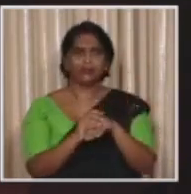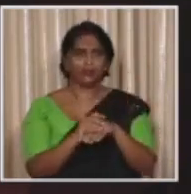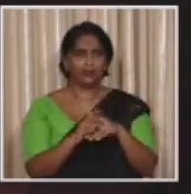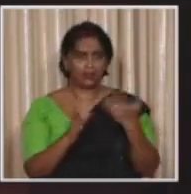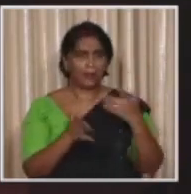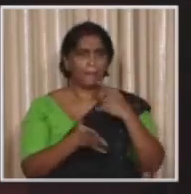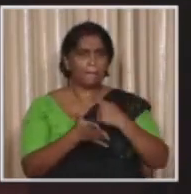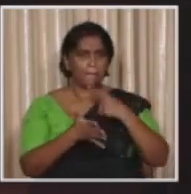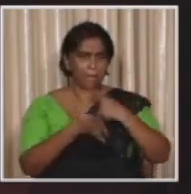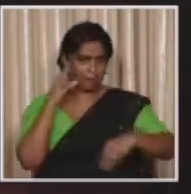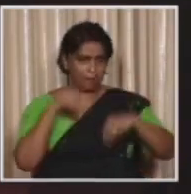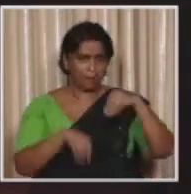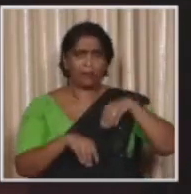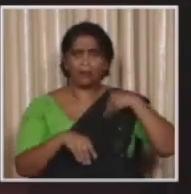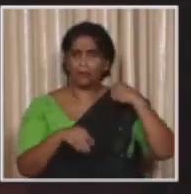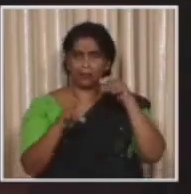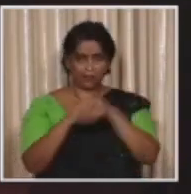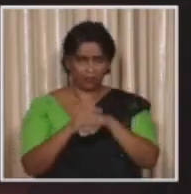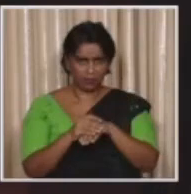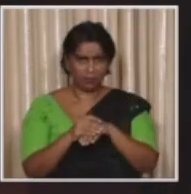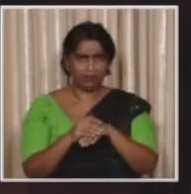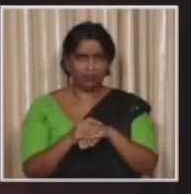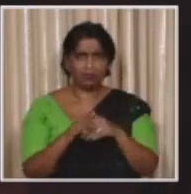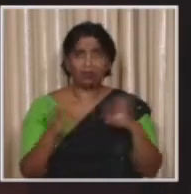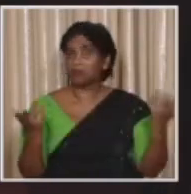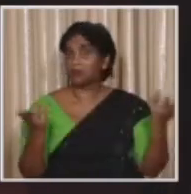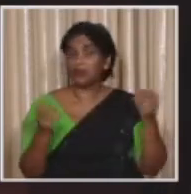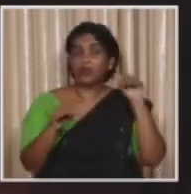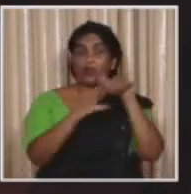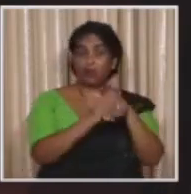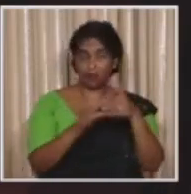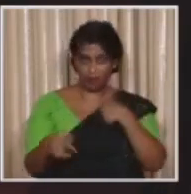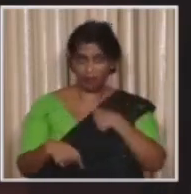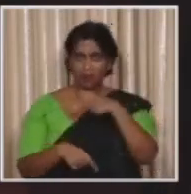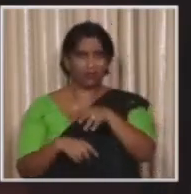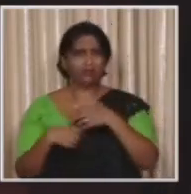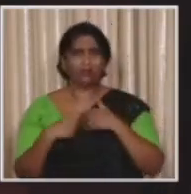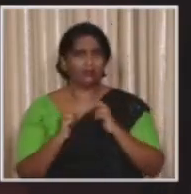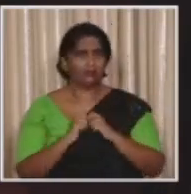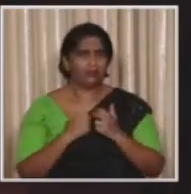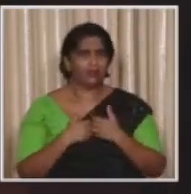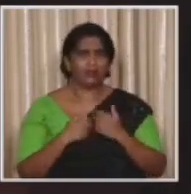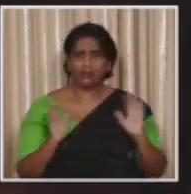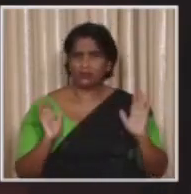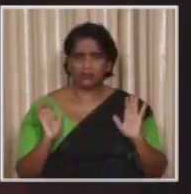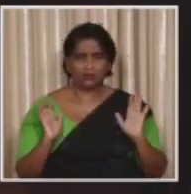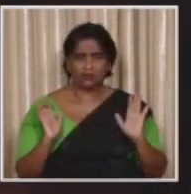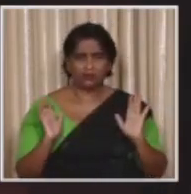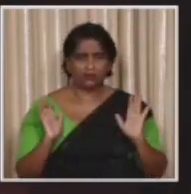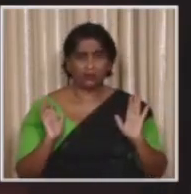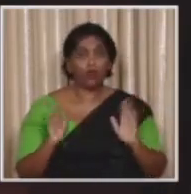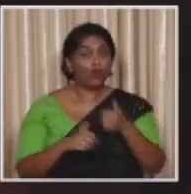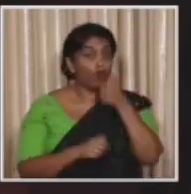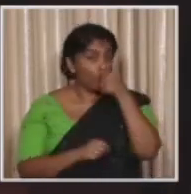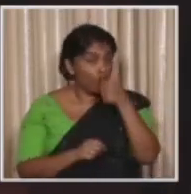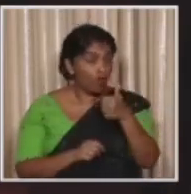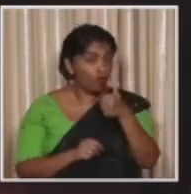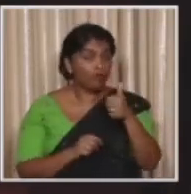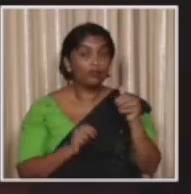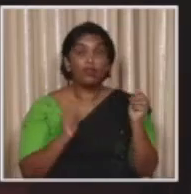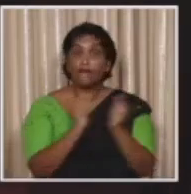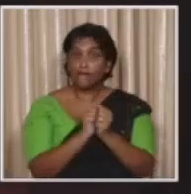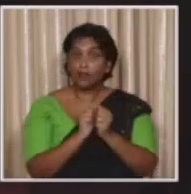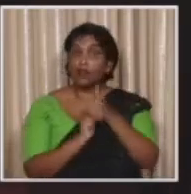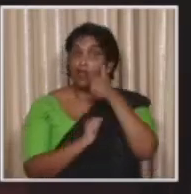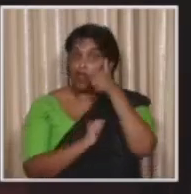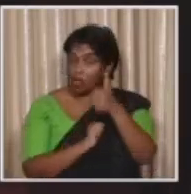මහා මැතිවරණයට ඉදිරිපත් වෙනවද කොයි පැත්තෙන්ද ඉදිරිපත් වෙන අපිට ඒව අදාළ නැහැ හොඳ දෙයක් කරනවා නම් ඒකට